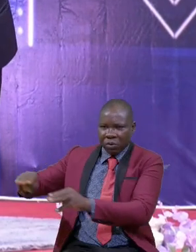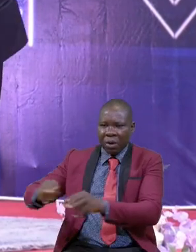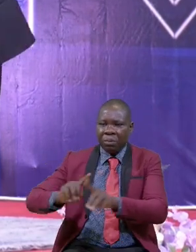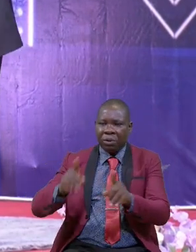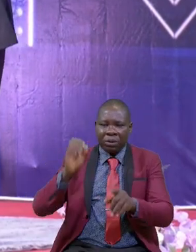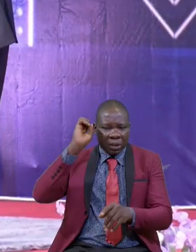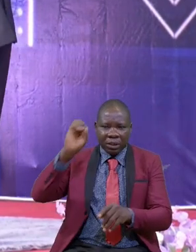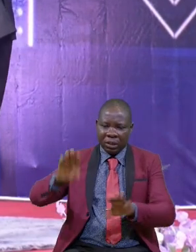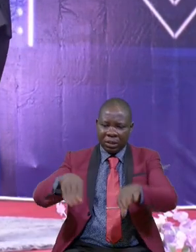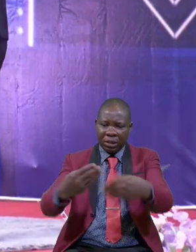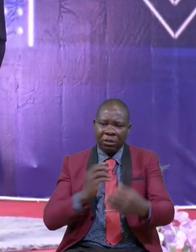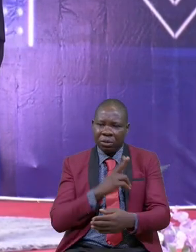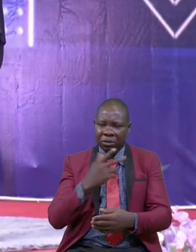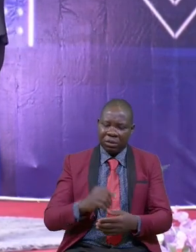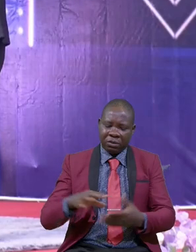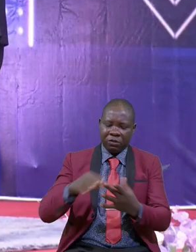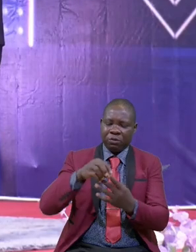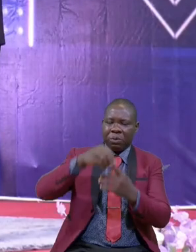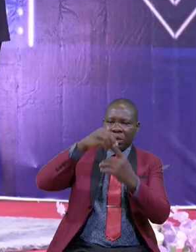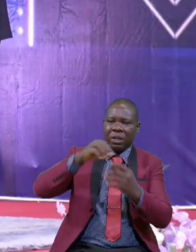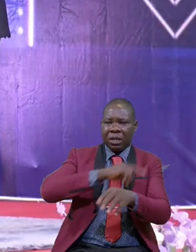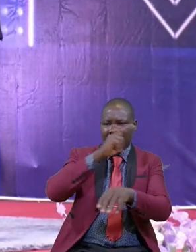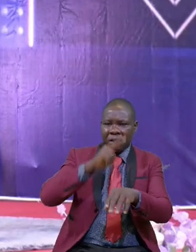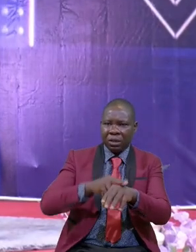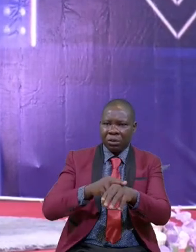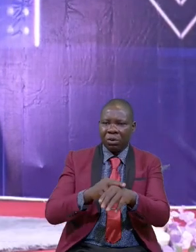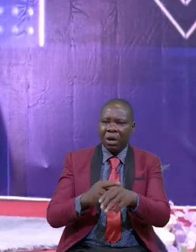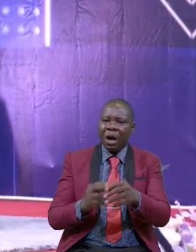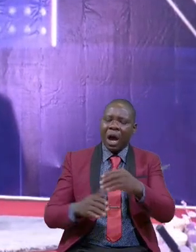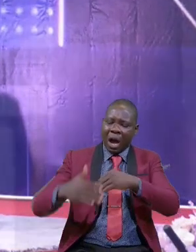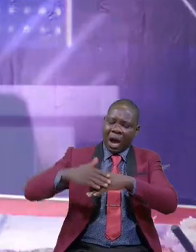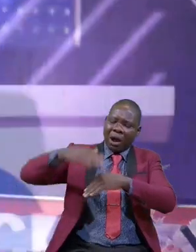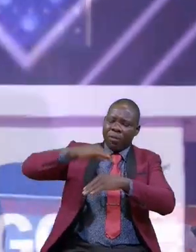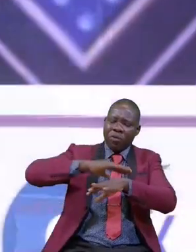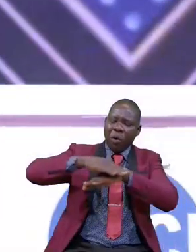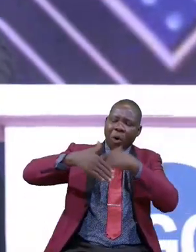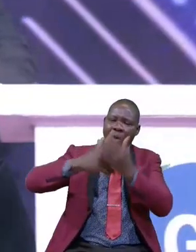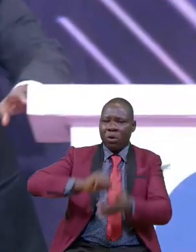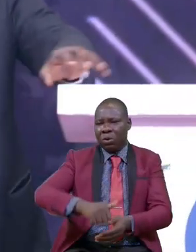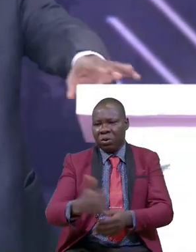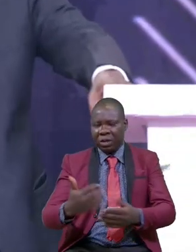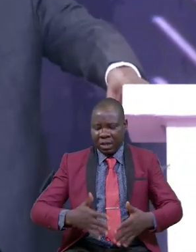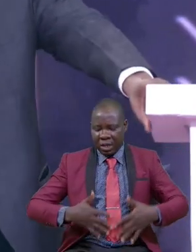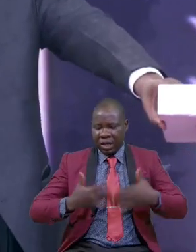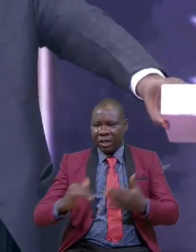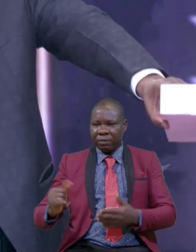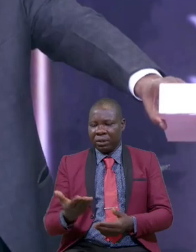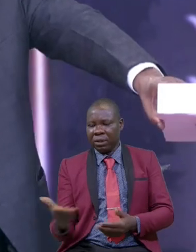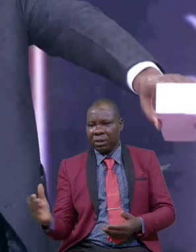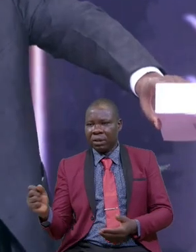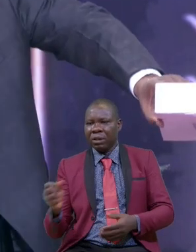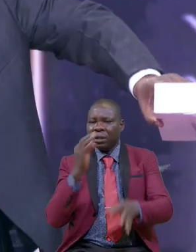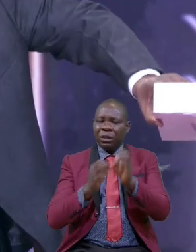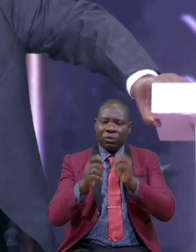il nous a donné une nature spéciale au-dessus de tout ce qui est dans le monde animé. Ministry, si tu veux compter dans le